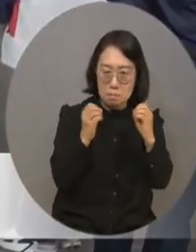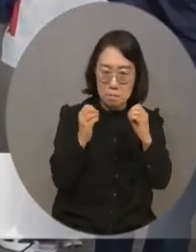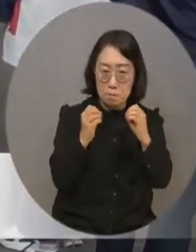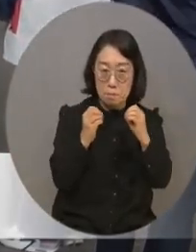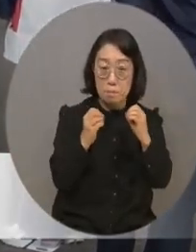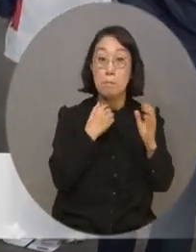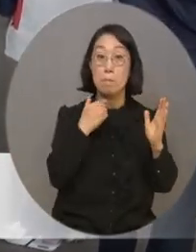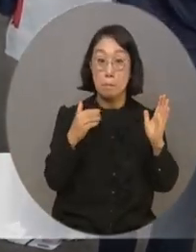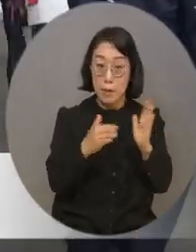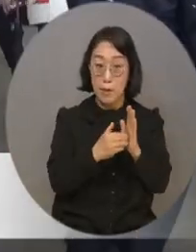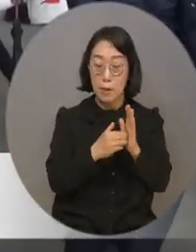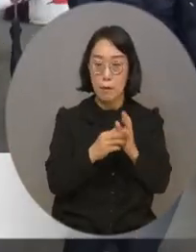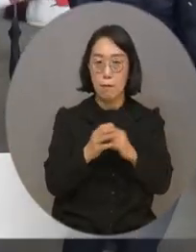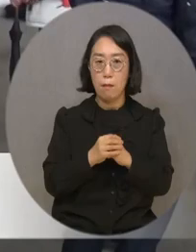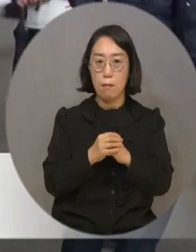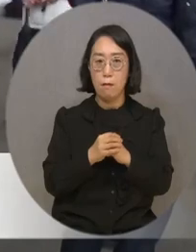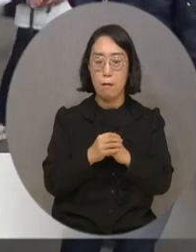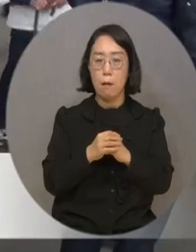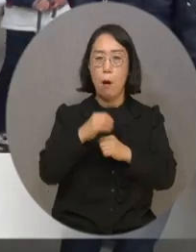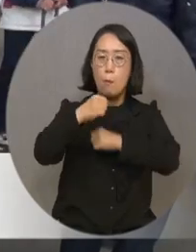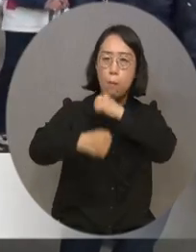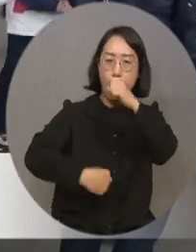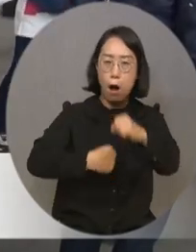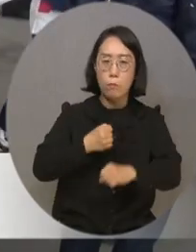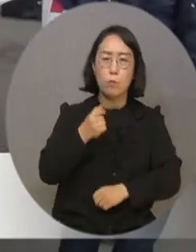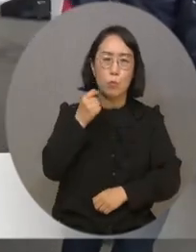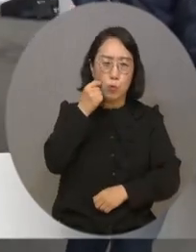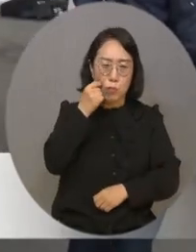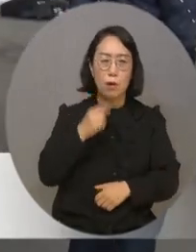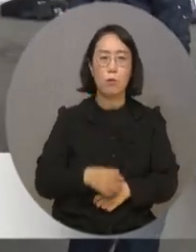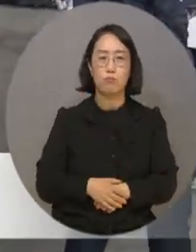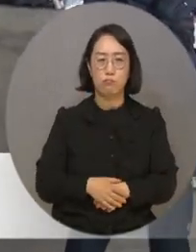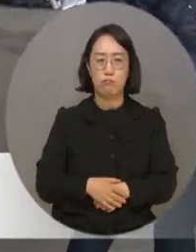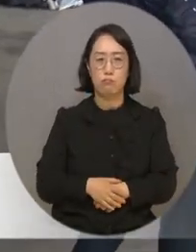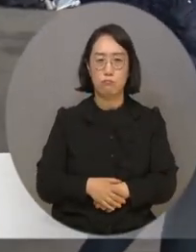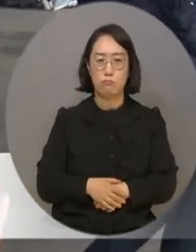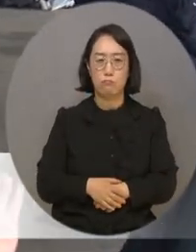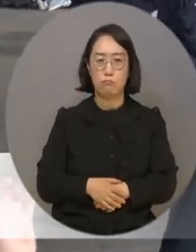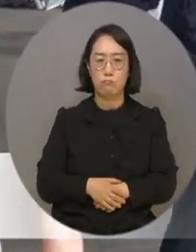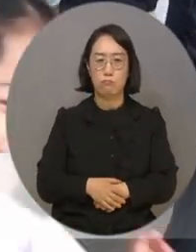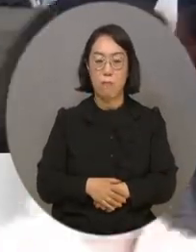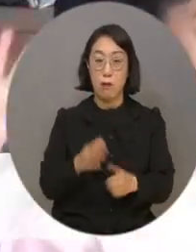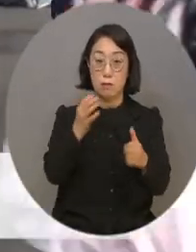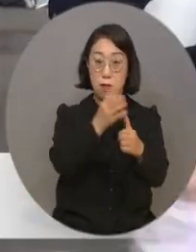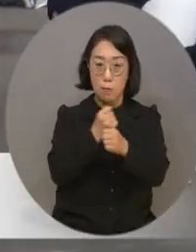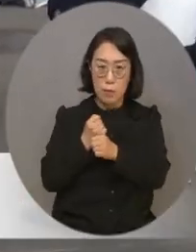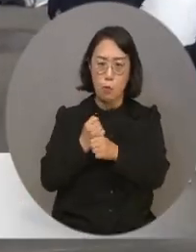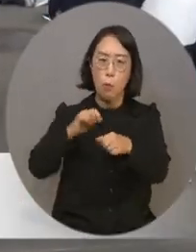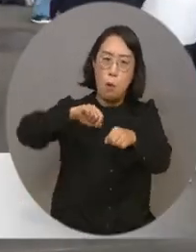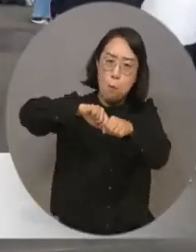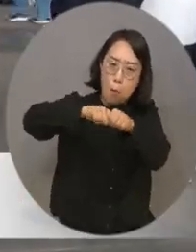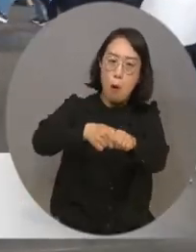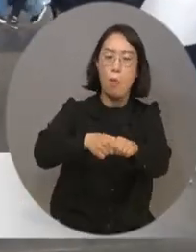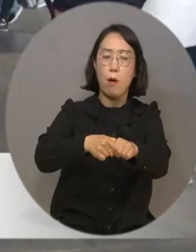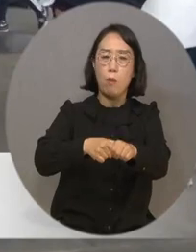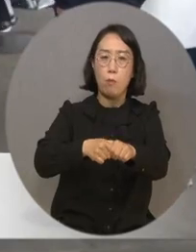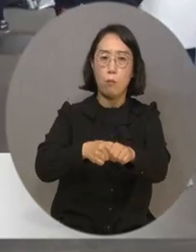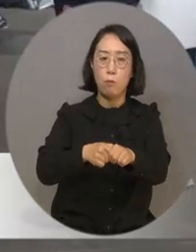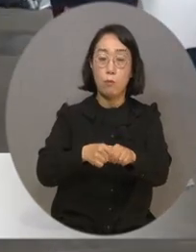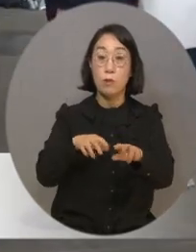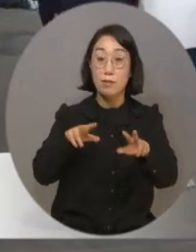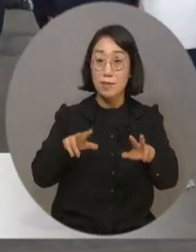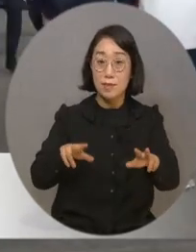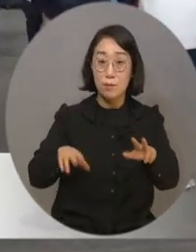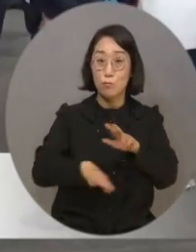작전도 세우고 그랬잖아요. 자기 마음대로 하지도 하고 하면 잡히고 막 가서 고문당하고